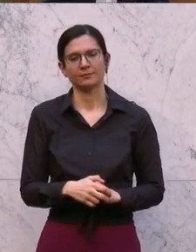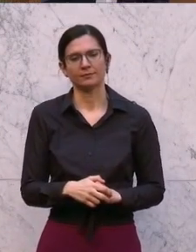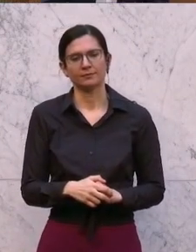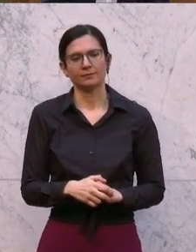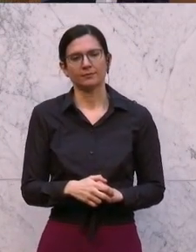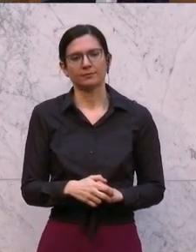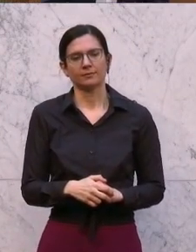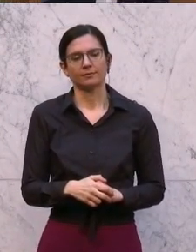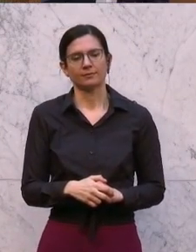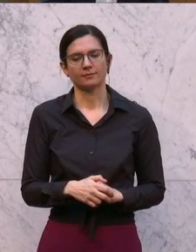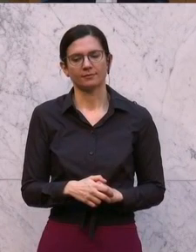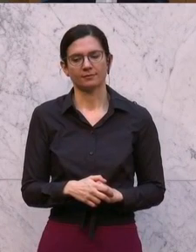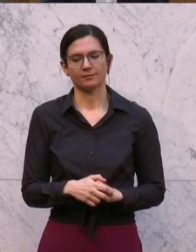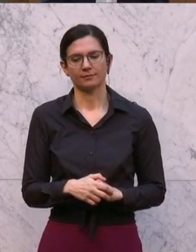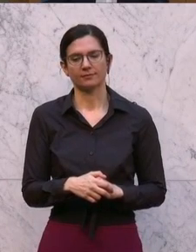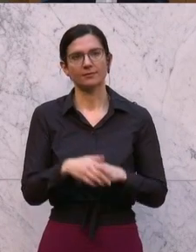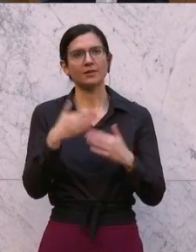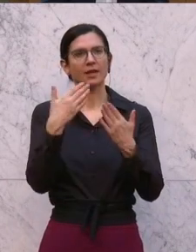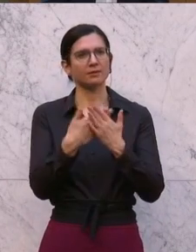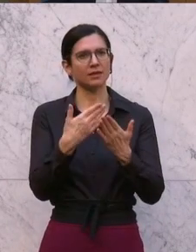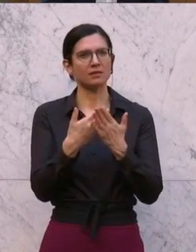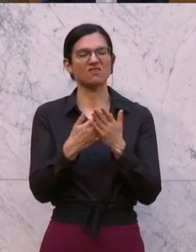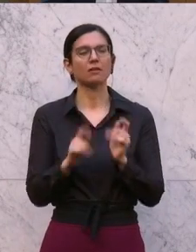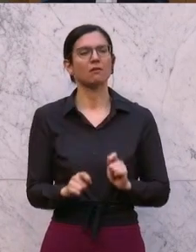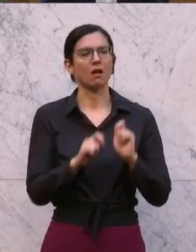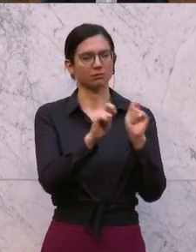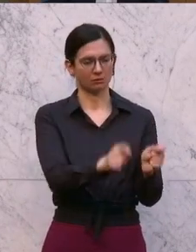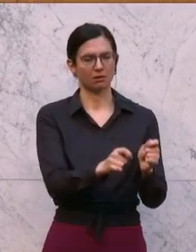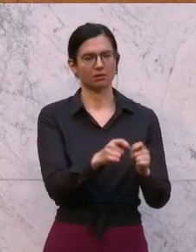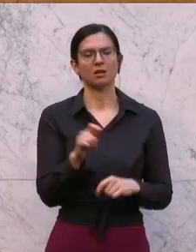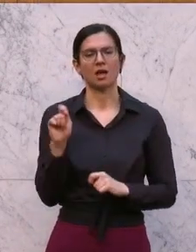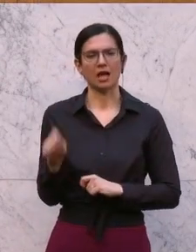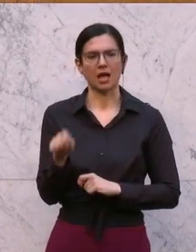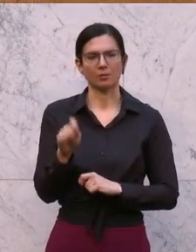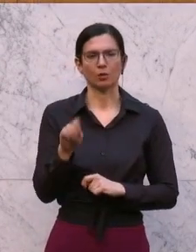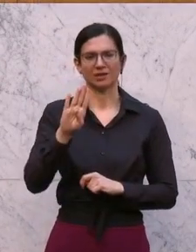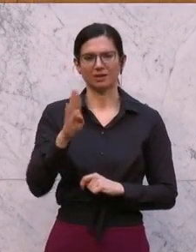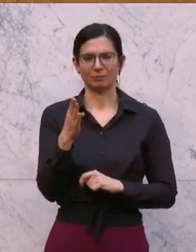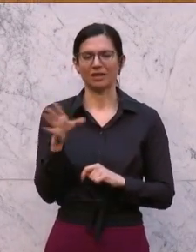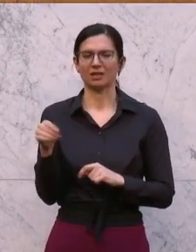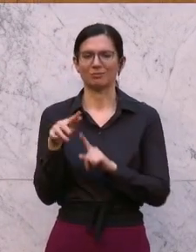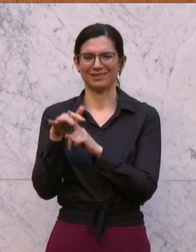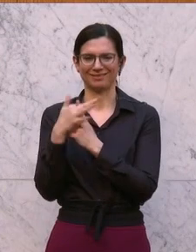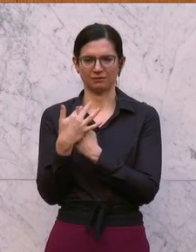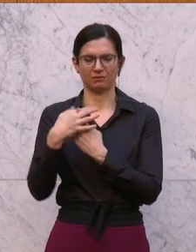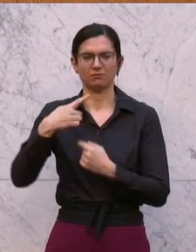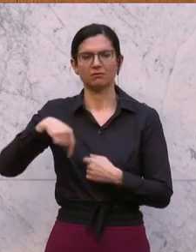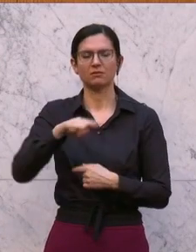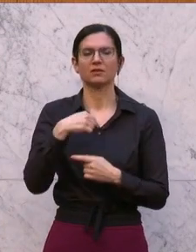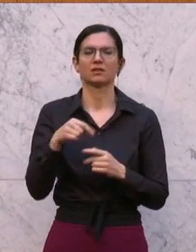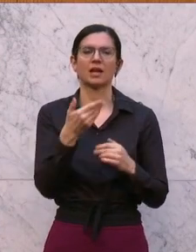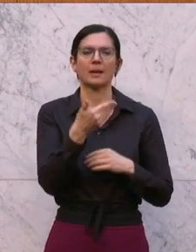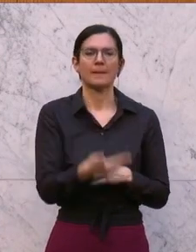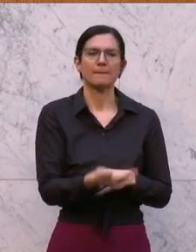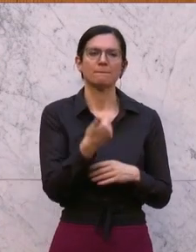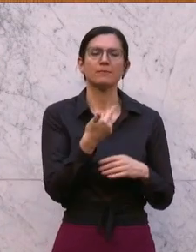bringe daher folgenden Antrag ein, die Abgeordneten Becher, Genossinnen und Genossen, betreffend